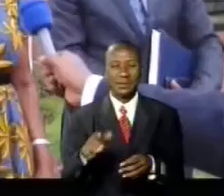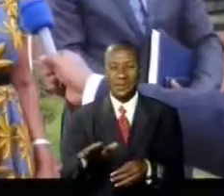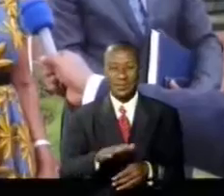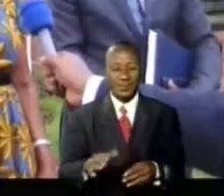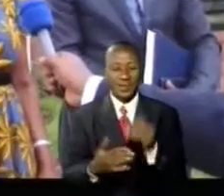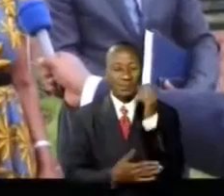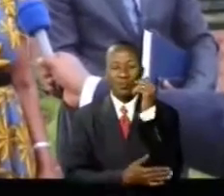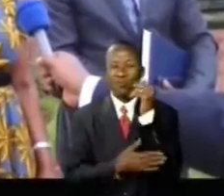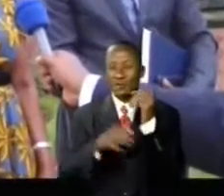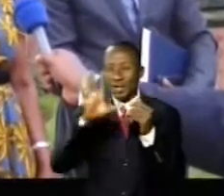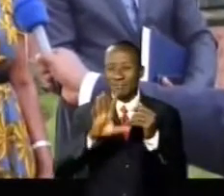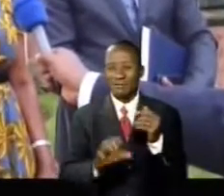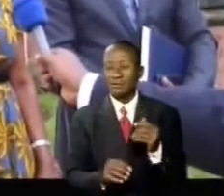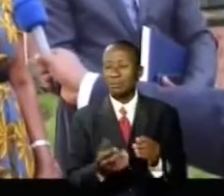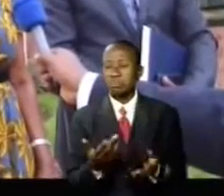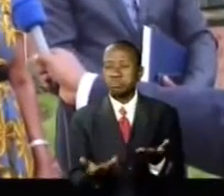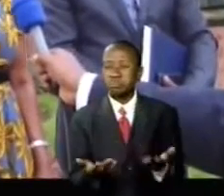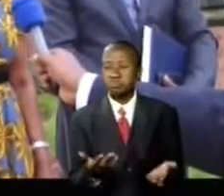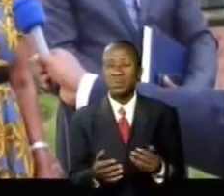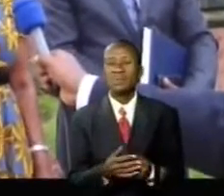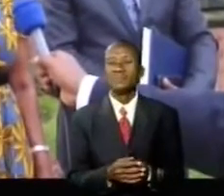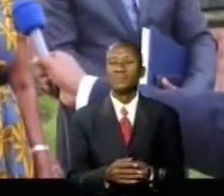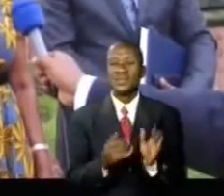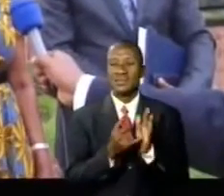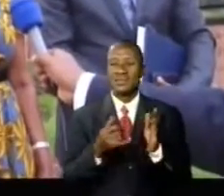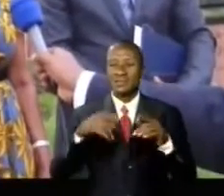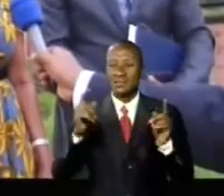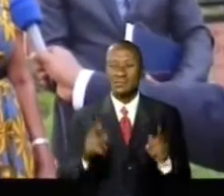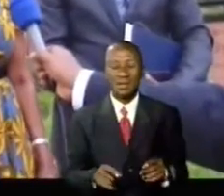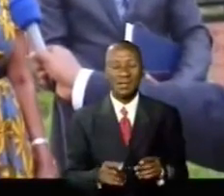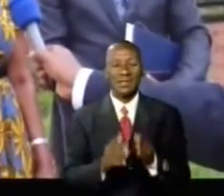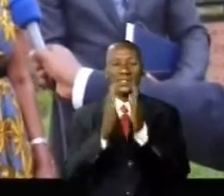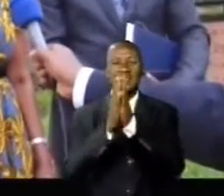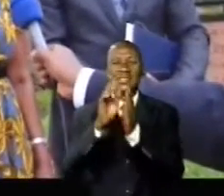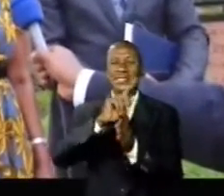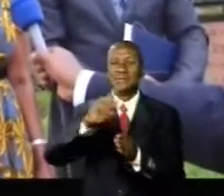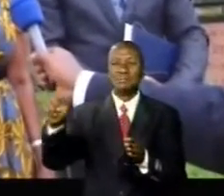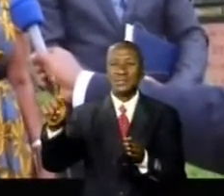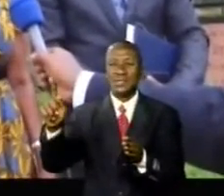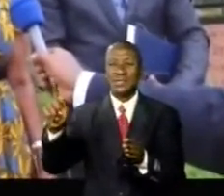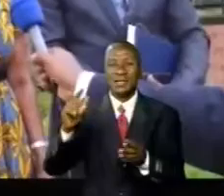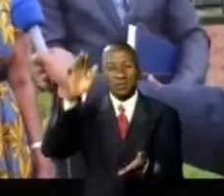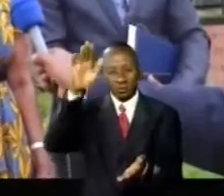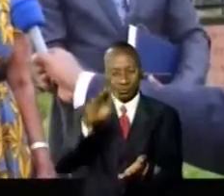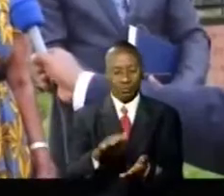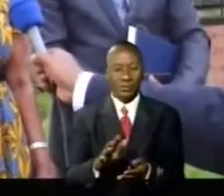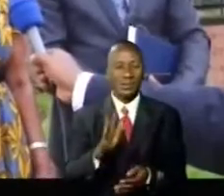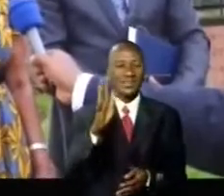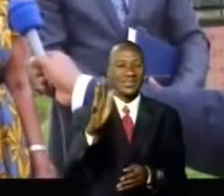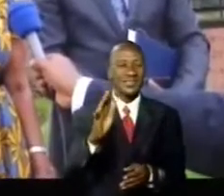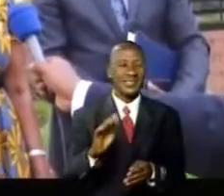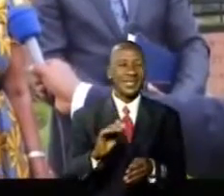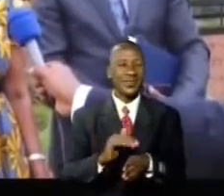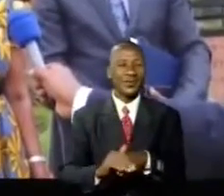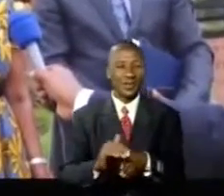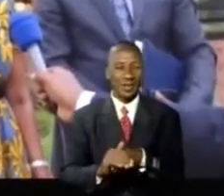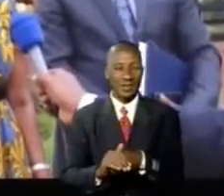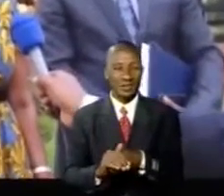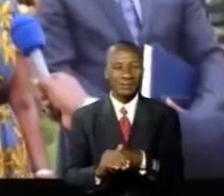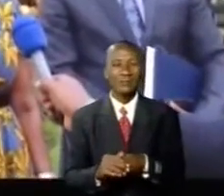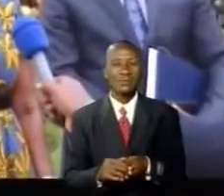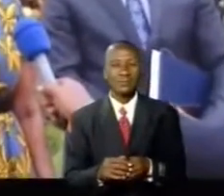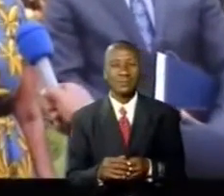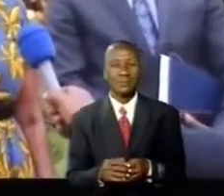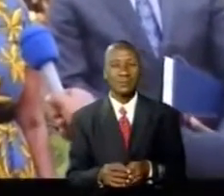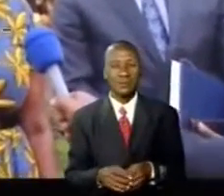s'offrir cela. Mais après 6 ans, le traitement est passé de 10 000 dollars à environ 100 dollars. Voilà pourquoi en Afrique, on ne remarque plus qu'il